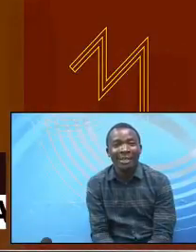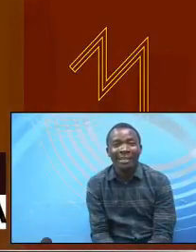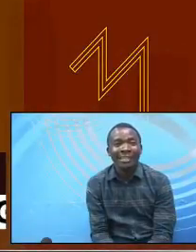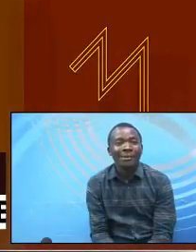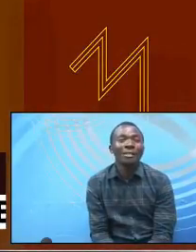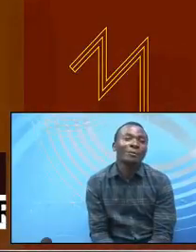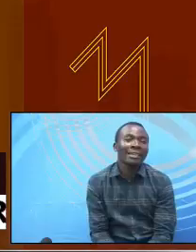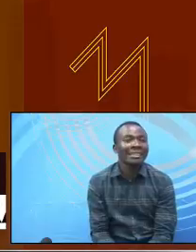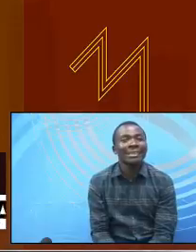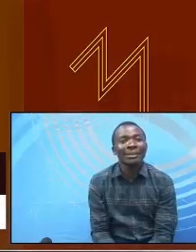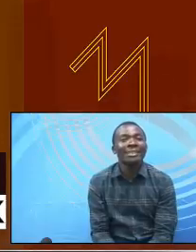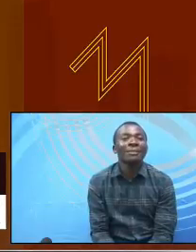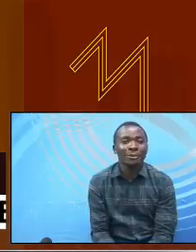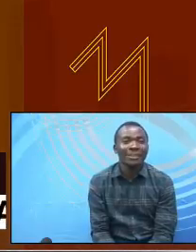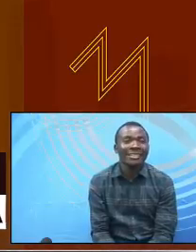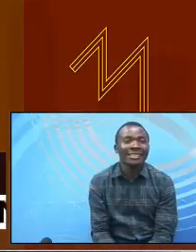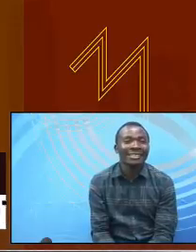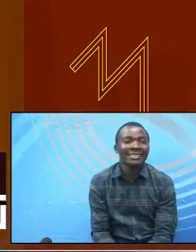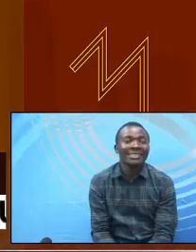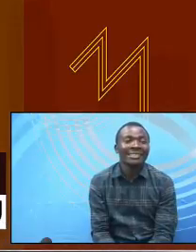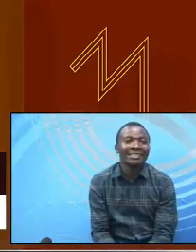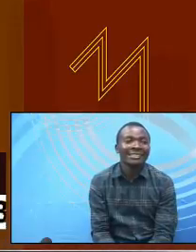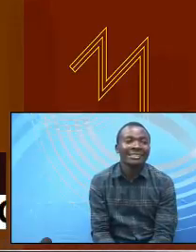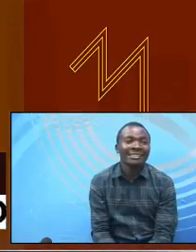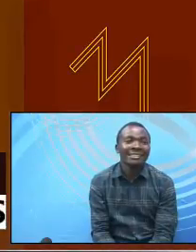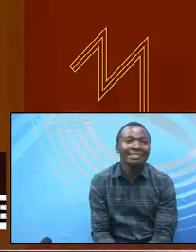birashoboka, birashoboka nanjye ndakora kandi birashoboka.